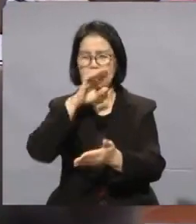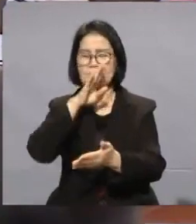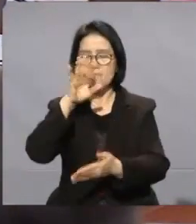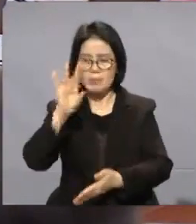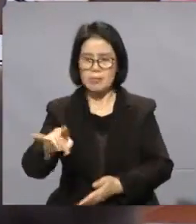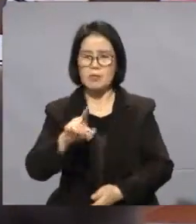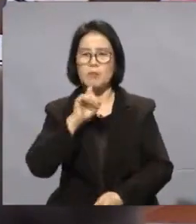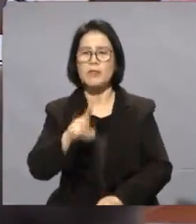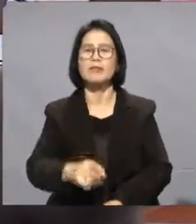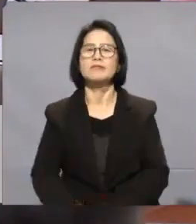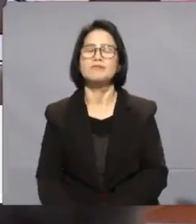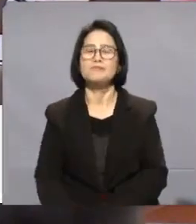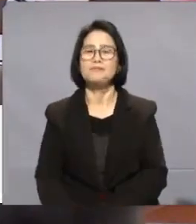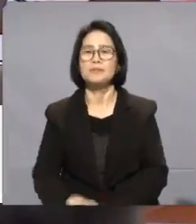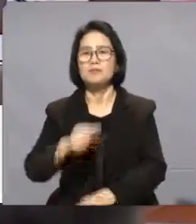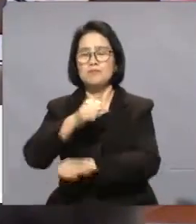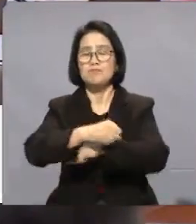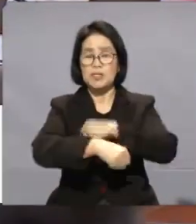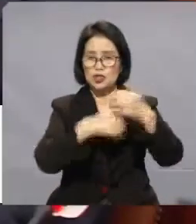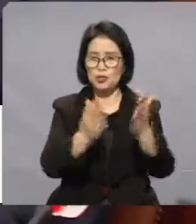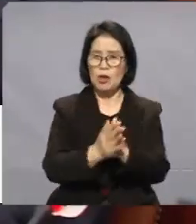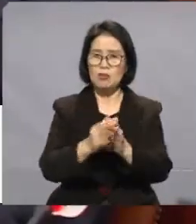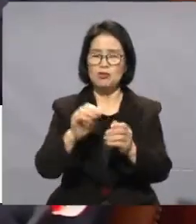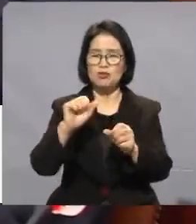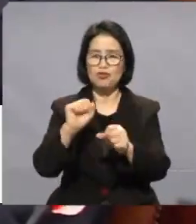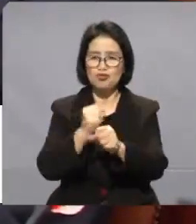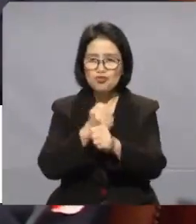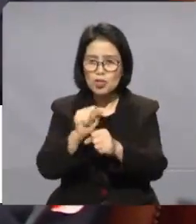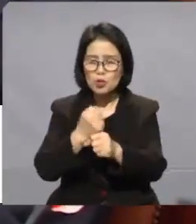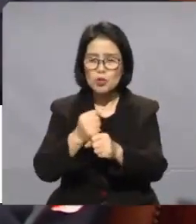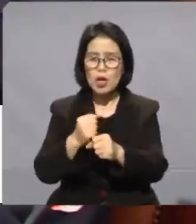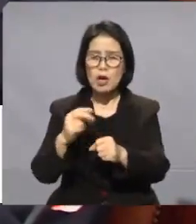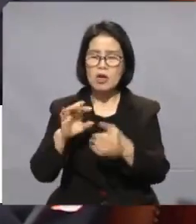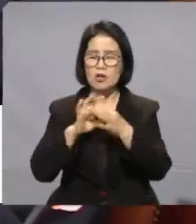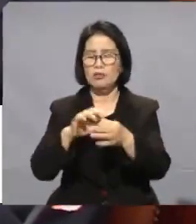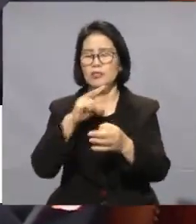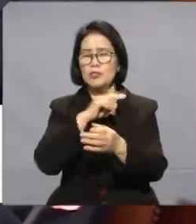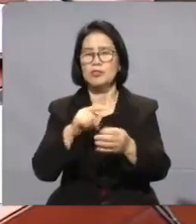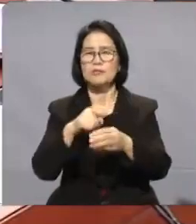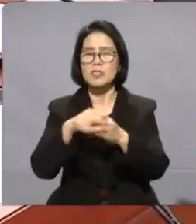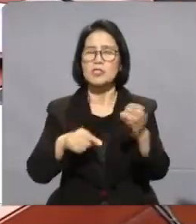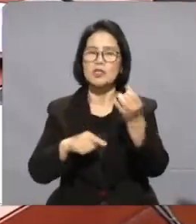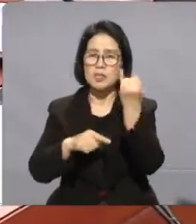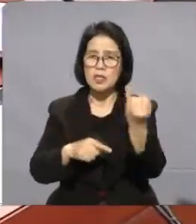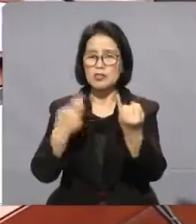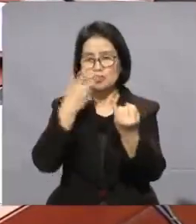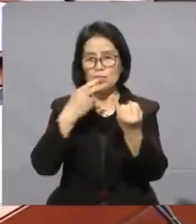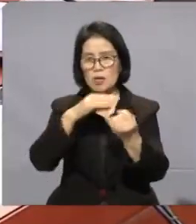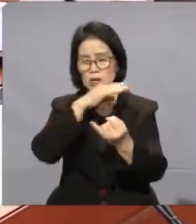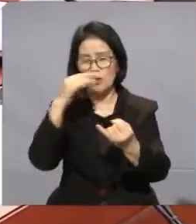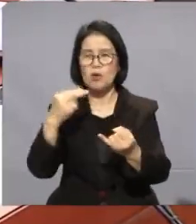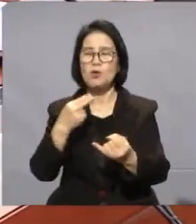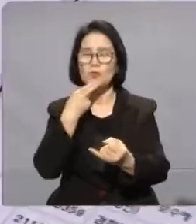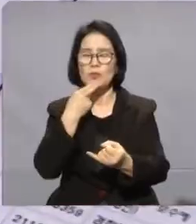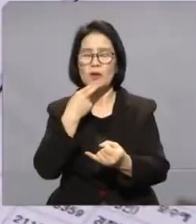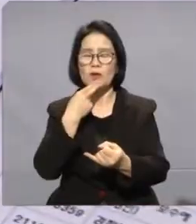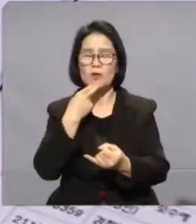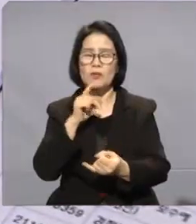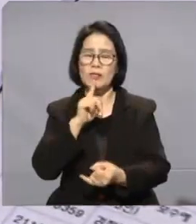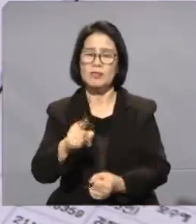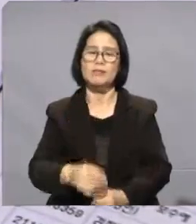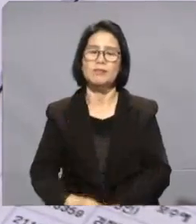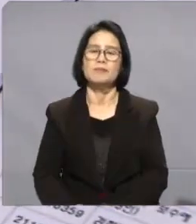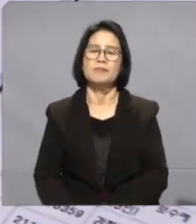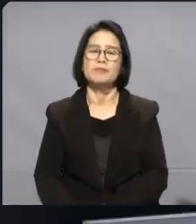지적했습니다. 민주당은 주가 조작 연루 의혹을 받는 김건희 여사에 대한 수사가 제대로 이뤄지지 않고 있다고